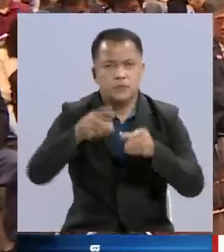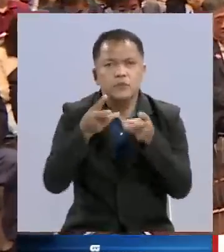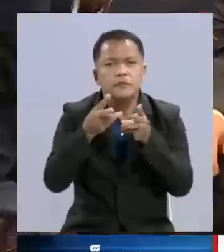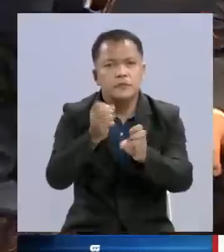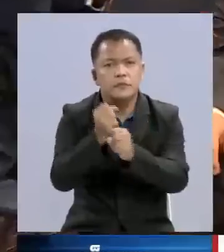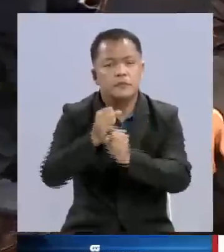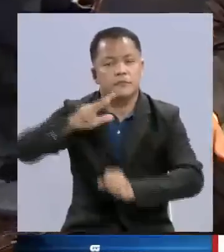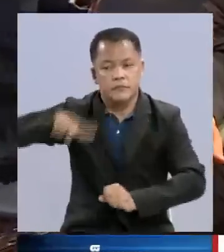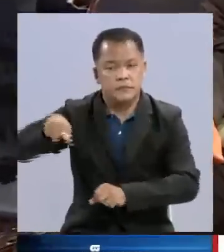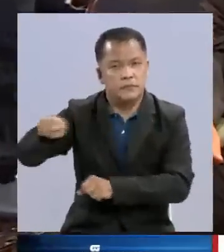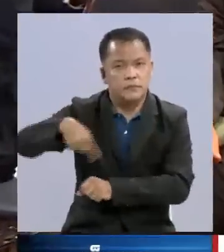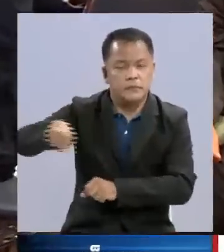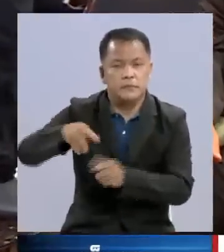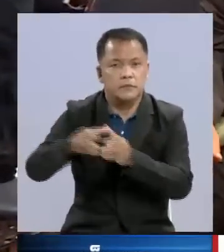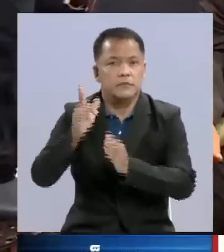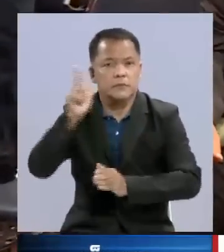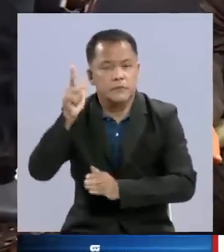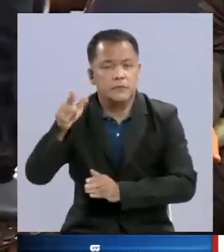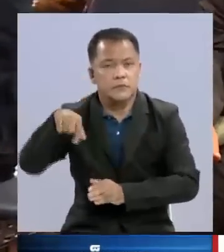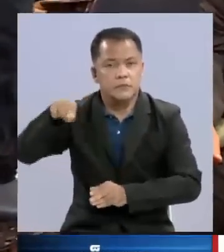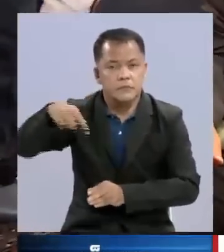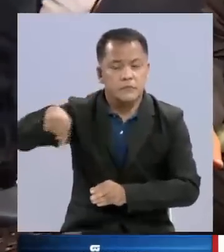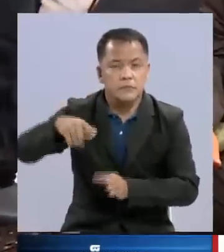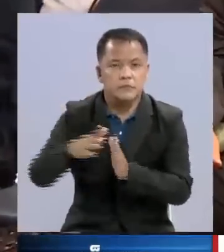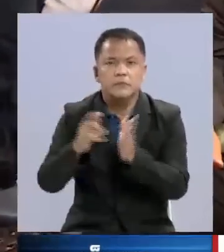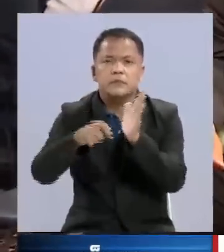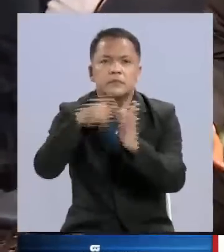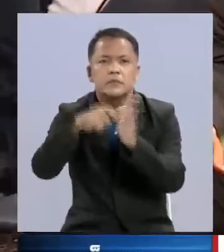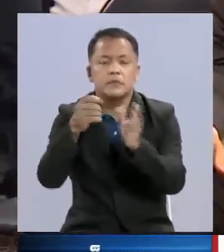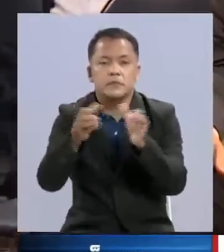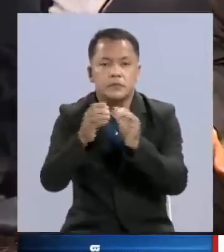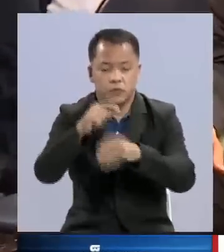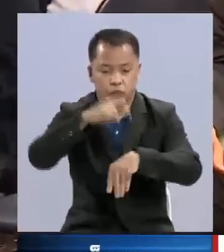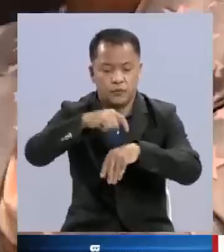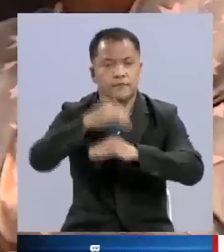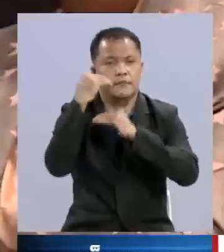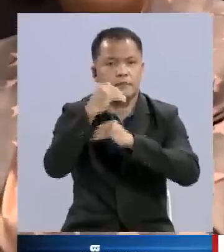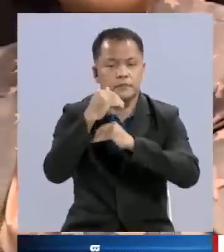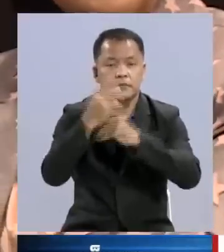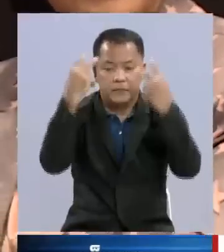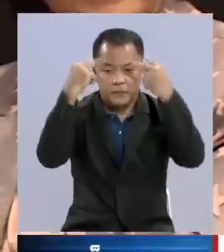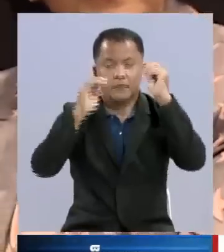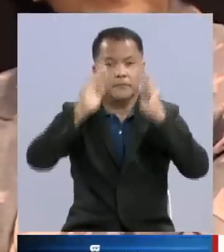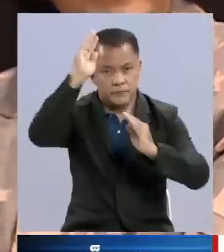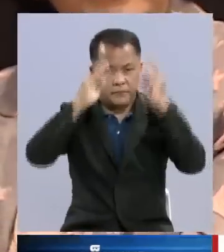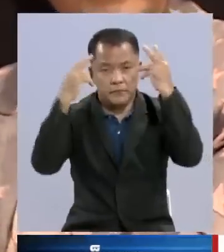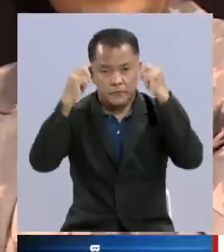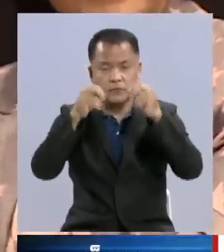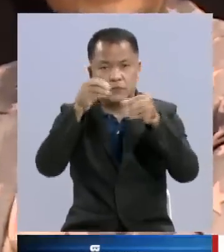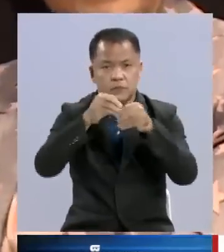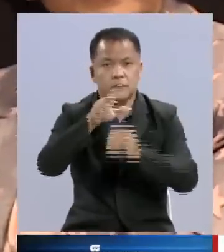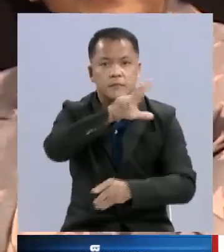มของเพื่อไทยและคุณทักษิณหรือไม่เนื่องจากเดดล็อกเสียงโหวตเก้าอี้นายกรัฐมนตรีอยู่